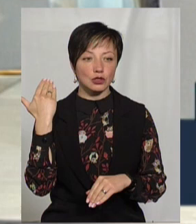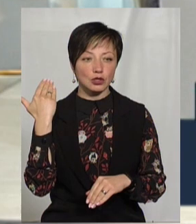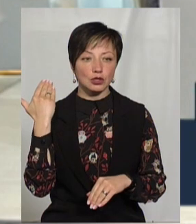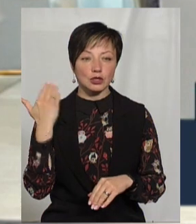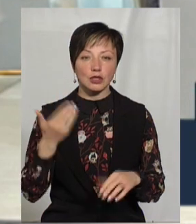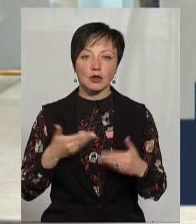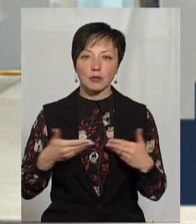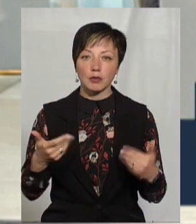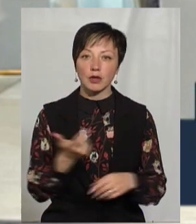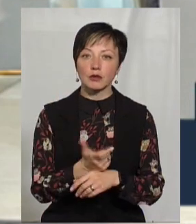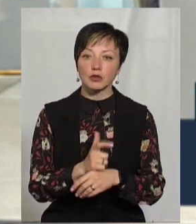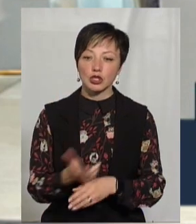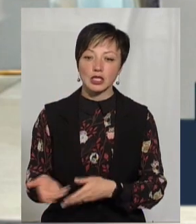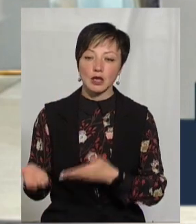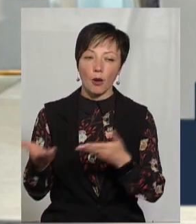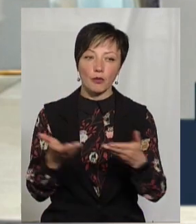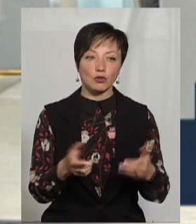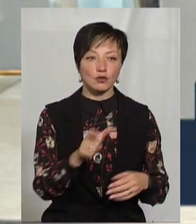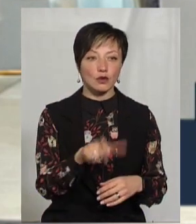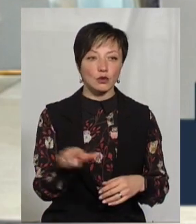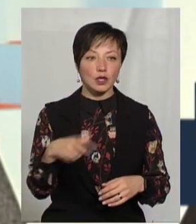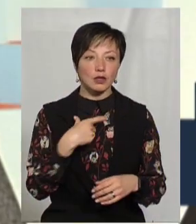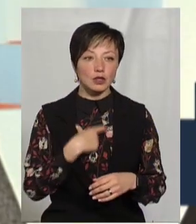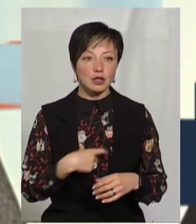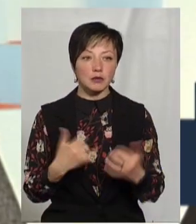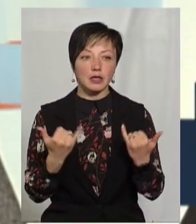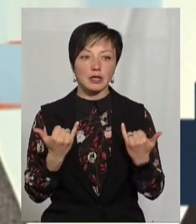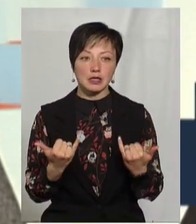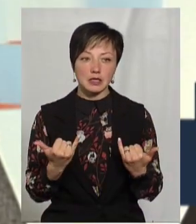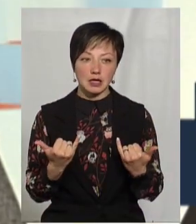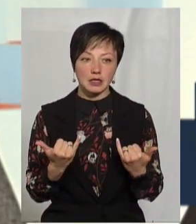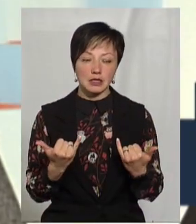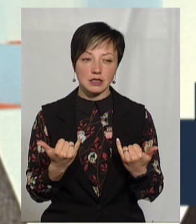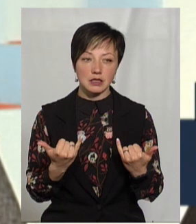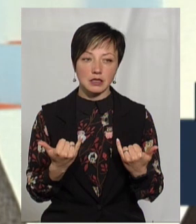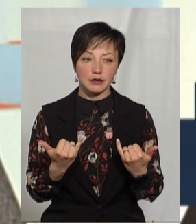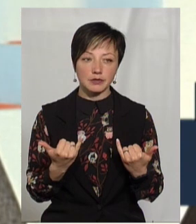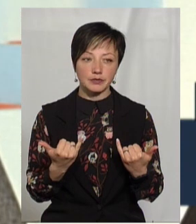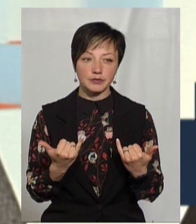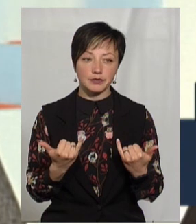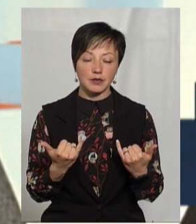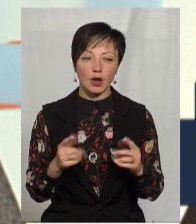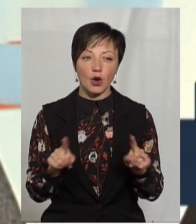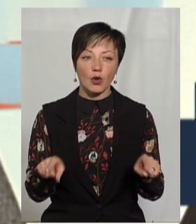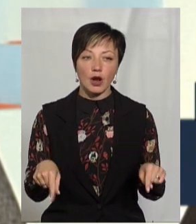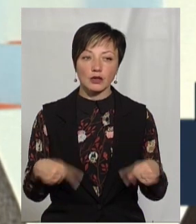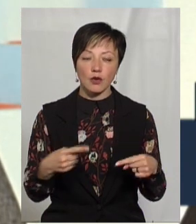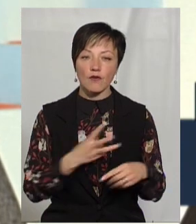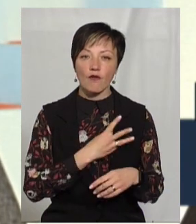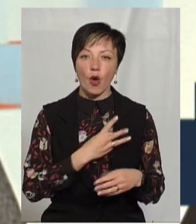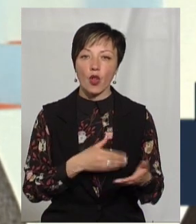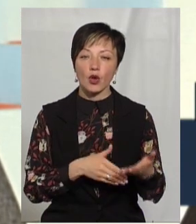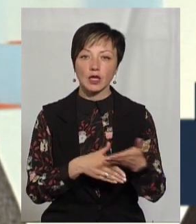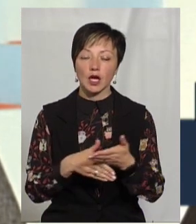ми більш запрошували людей до себе, а зараз нам приходить, ну, ми організовували